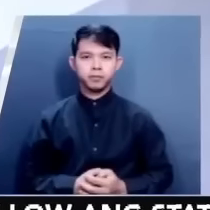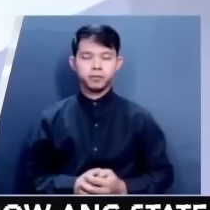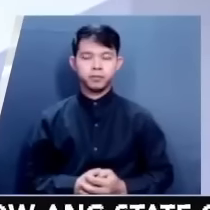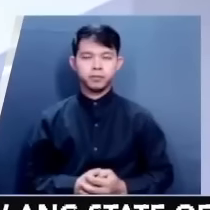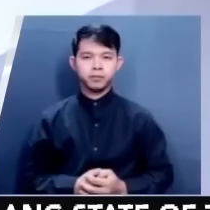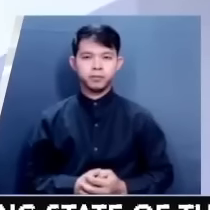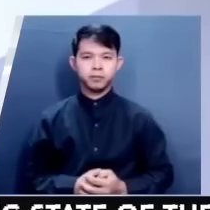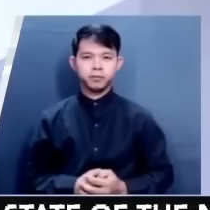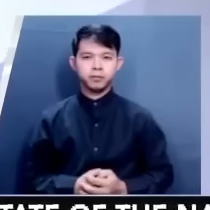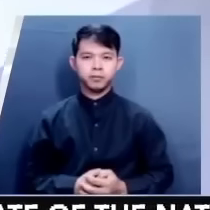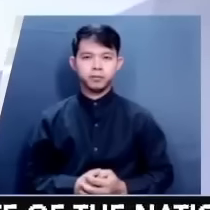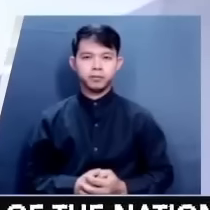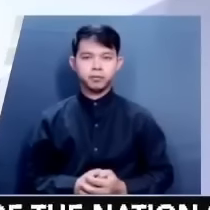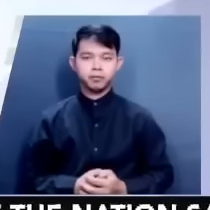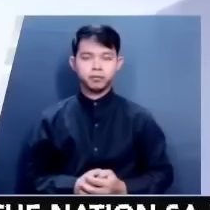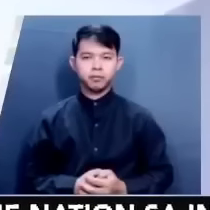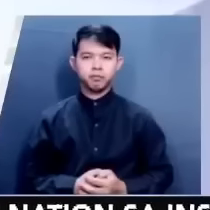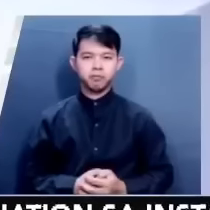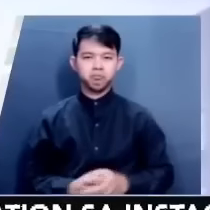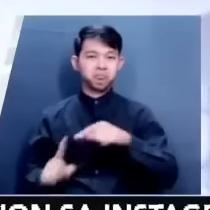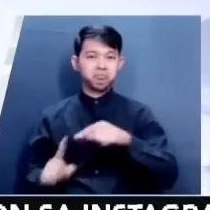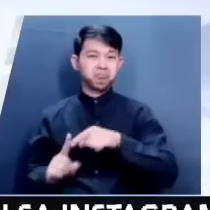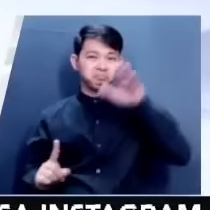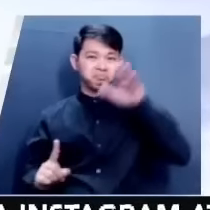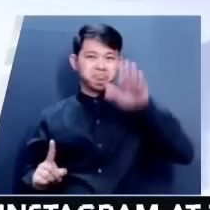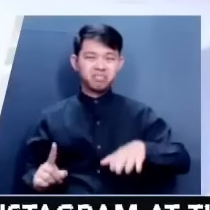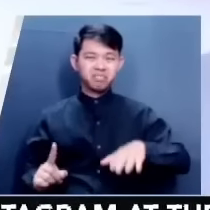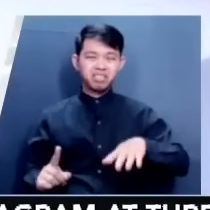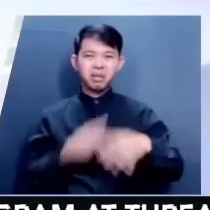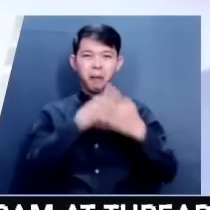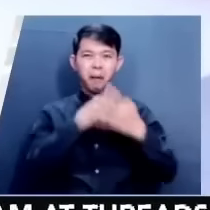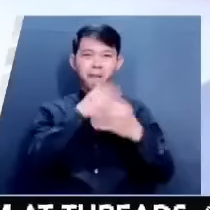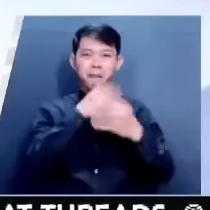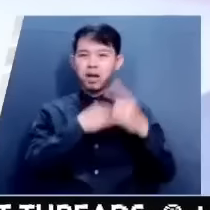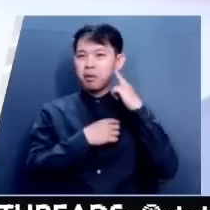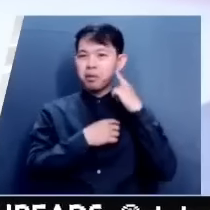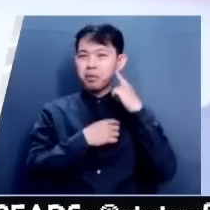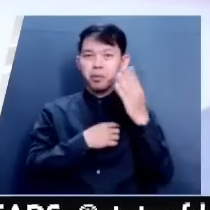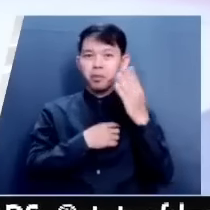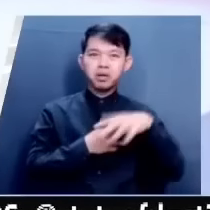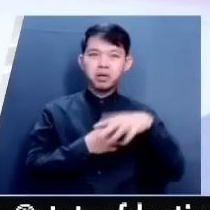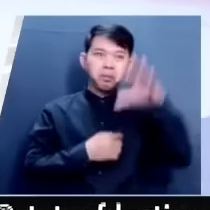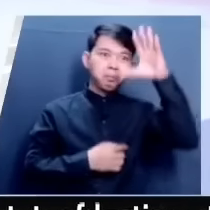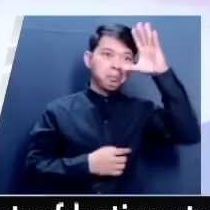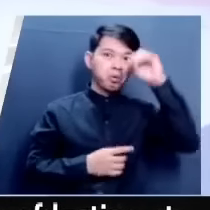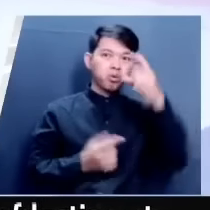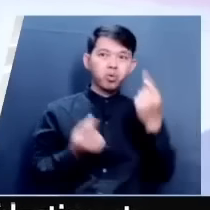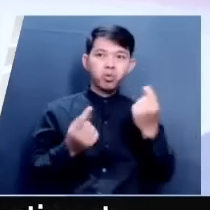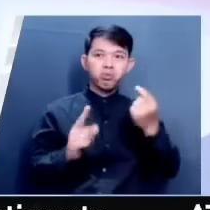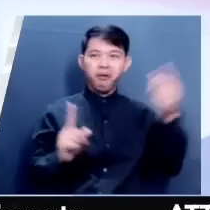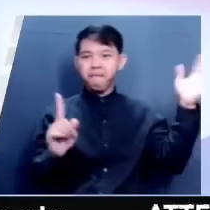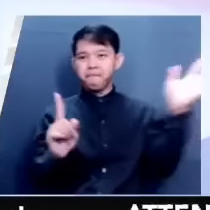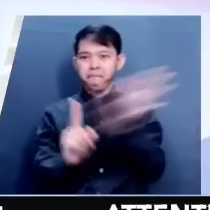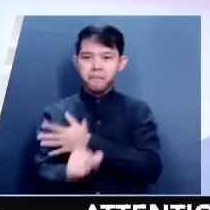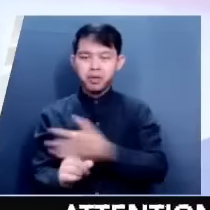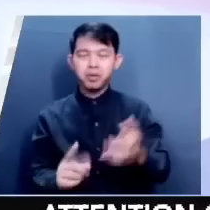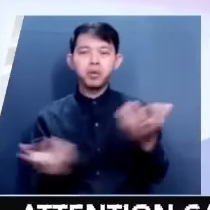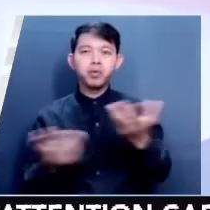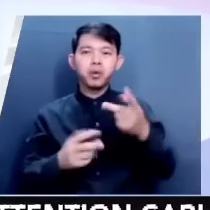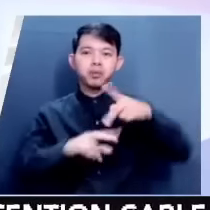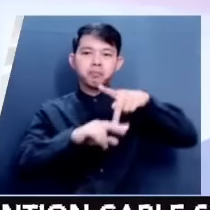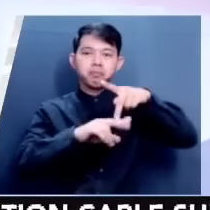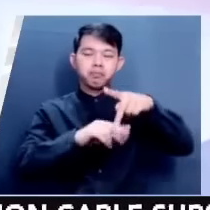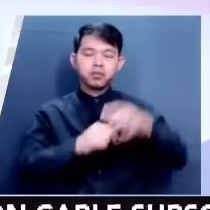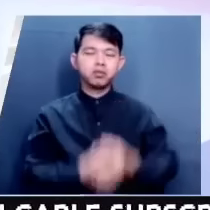Dumugo ang tenga ng isang bata matapos pagsasampalin ng isang lalaki sa Umingan, Pangasinan. Ang ugat ng insidenteng nahuli